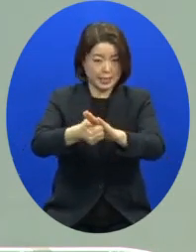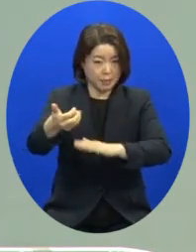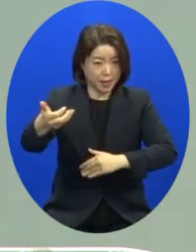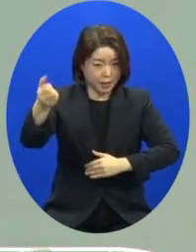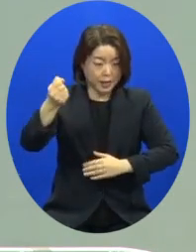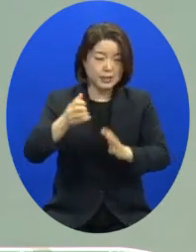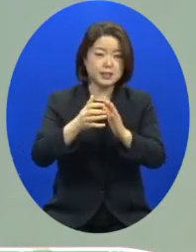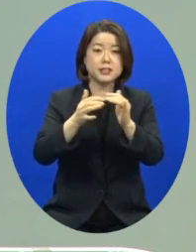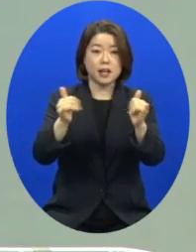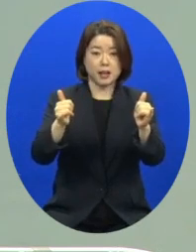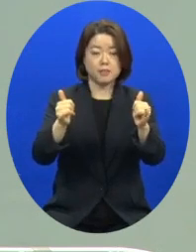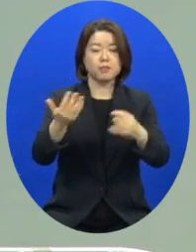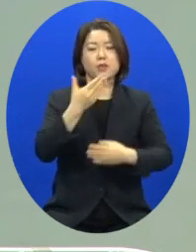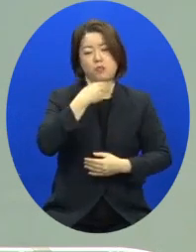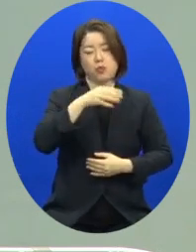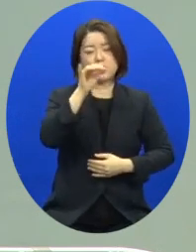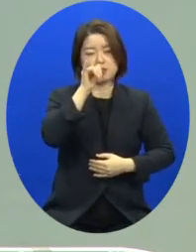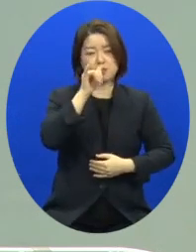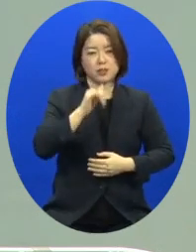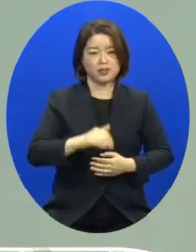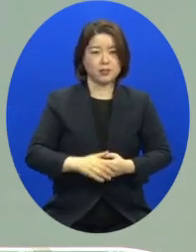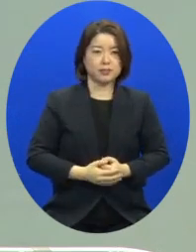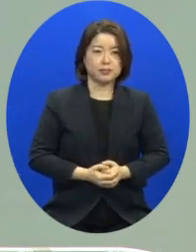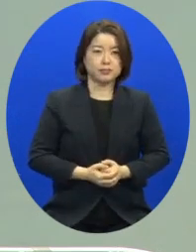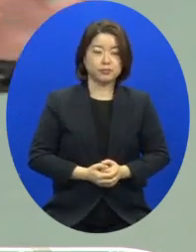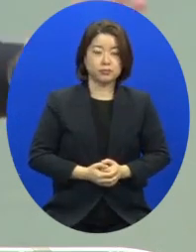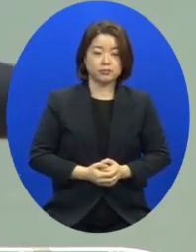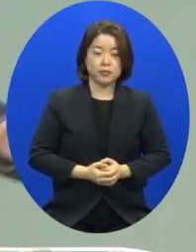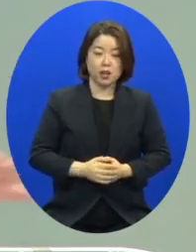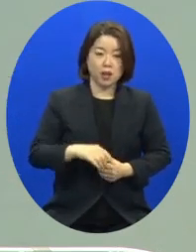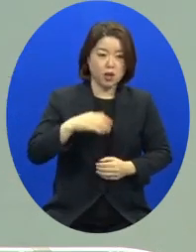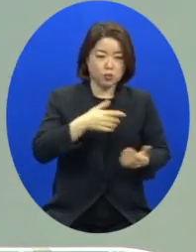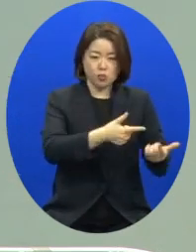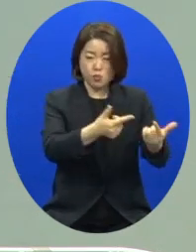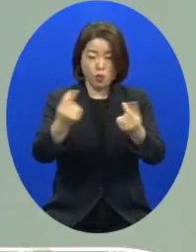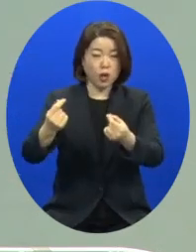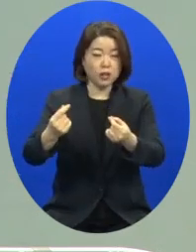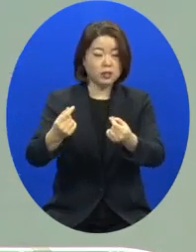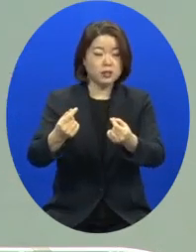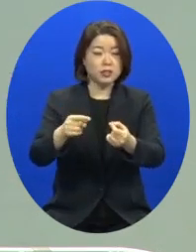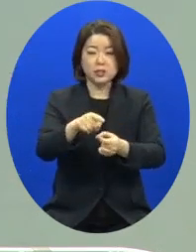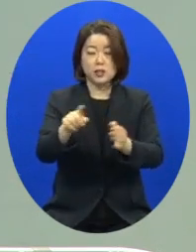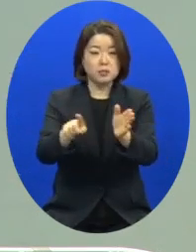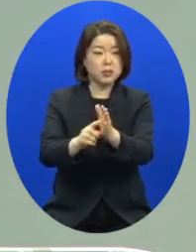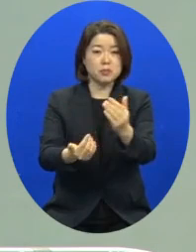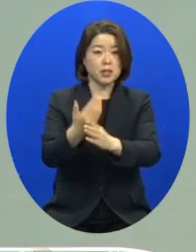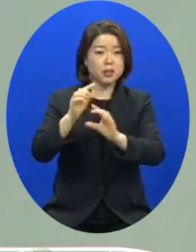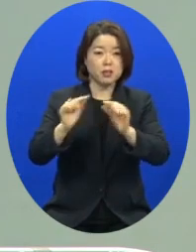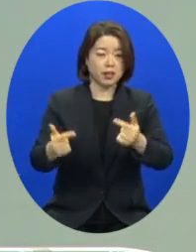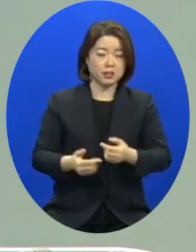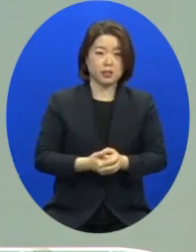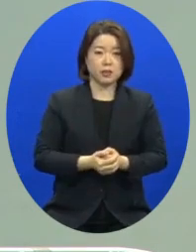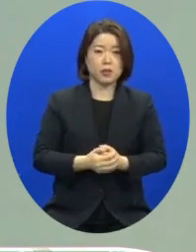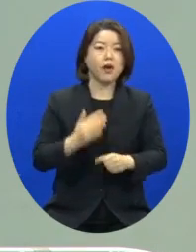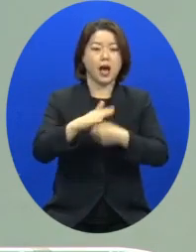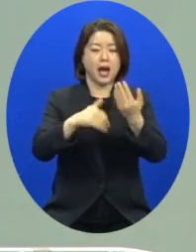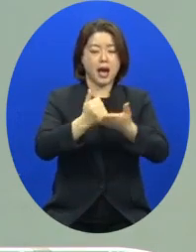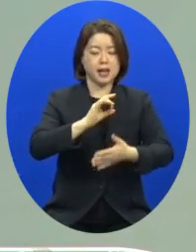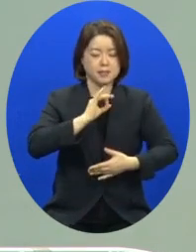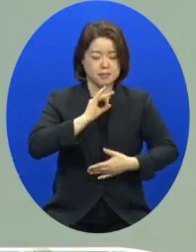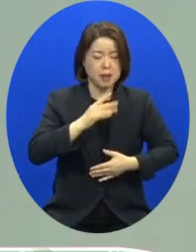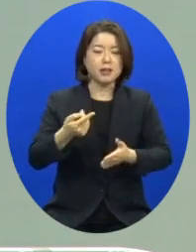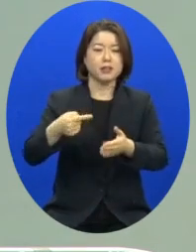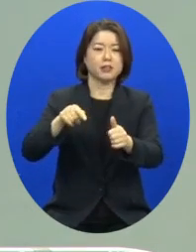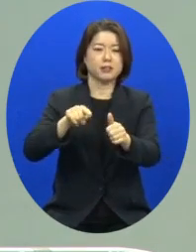희망을 거는 사람은 복이 있다. 아무나 이런 믿음이 생기는 게 아닙니다. 하나님만 의지하는